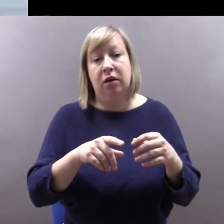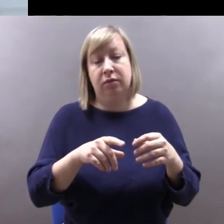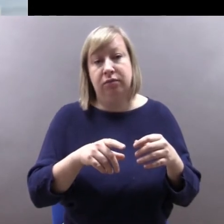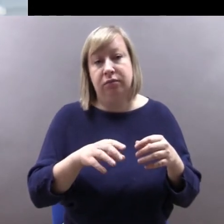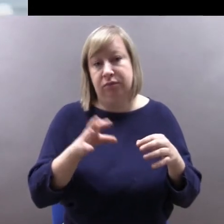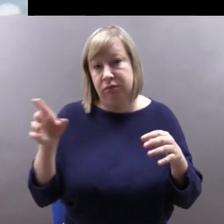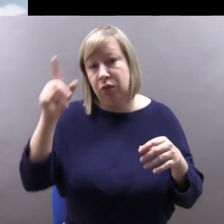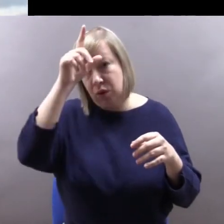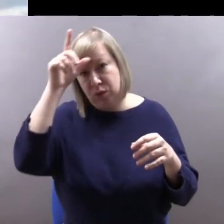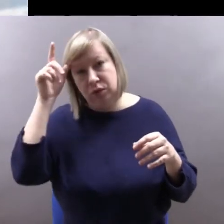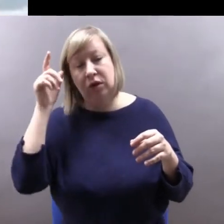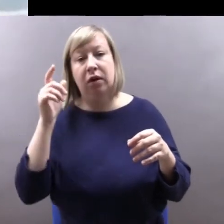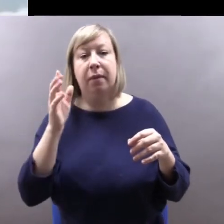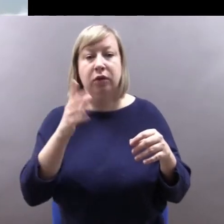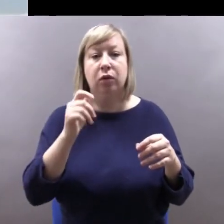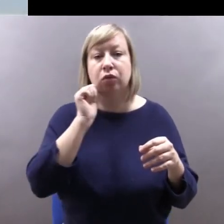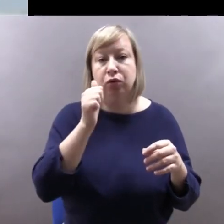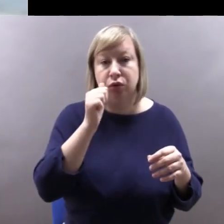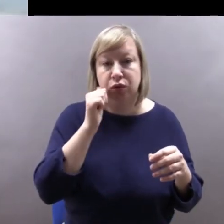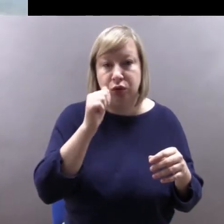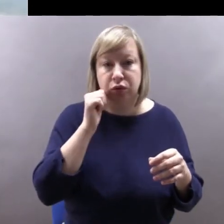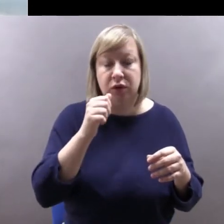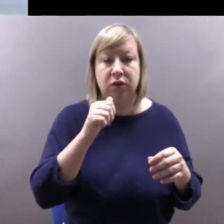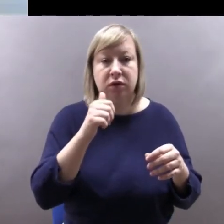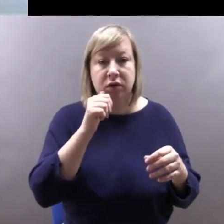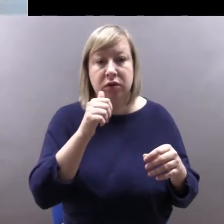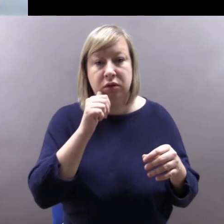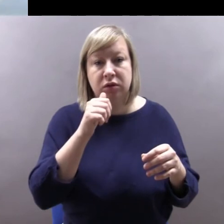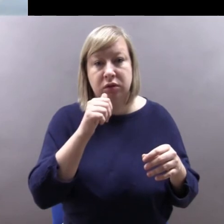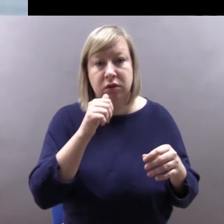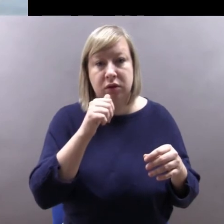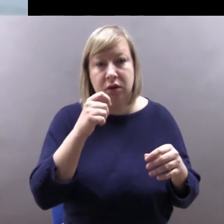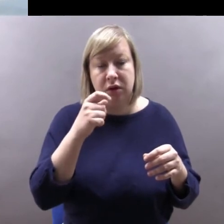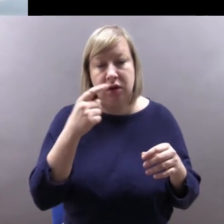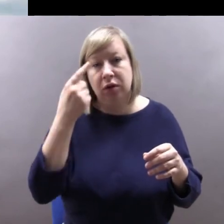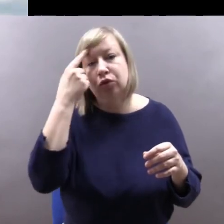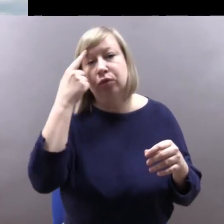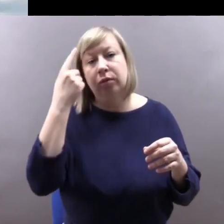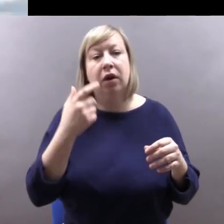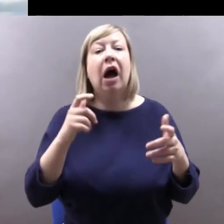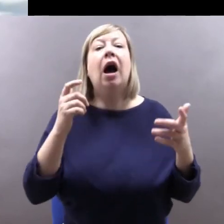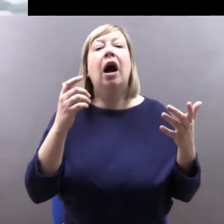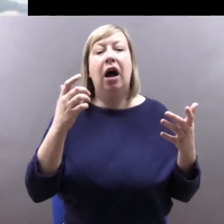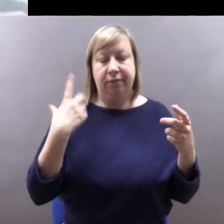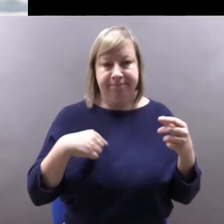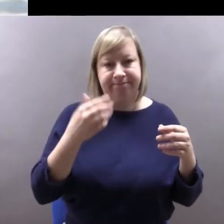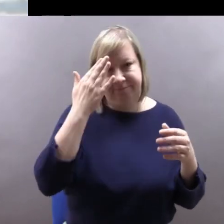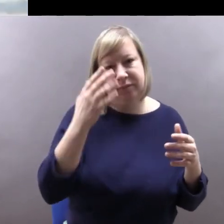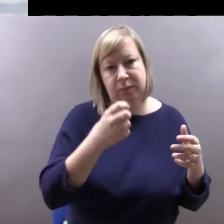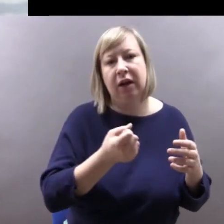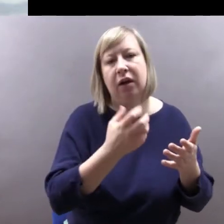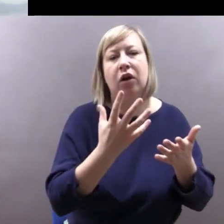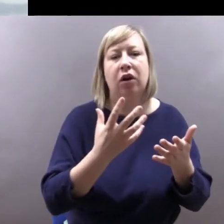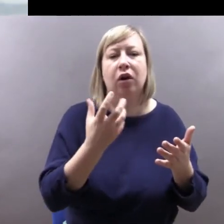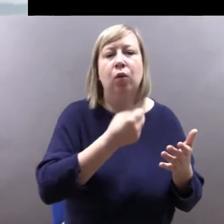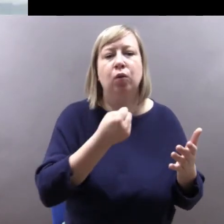odświeżać umiejętność obsługiwania tego urządzenia. Więc poranne platforma, to co Grzesiek powiedział, jedzie minutę, czyli można